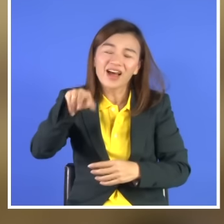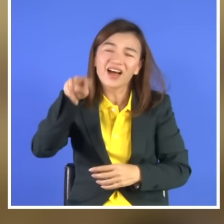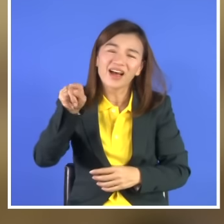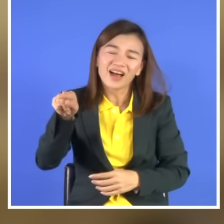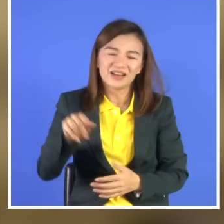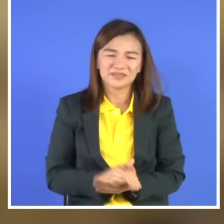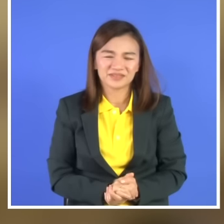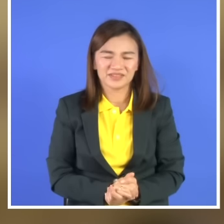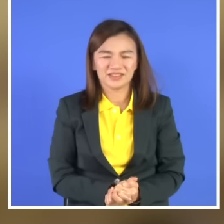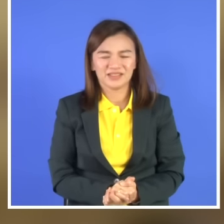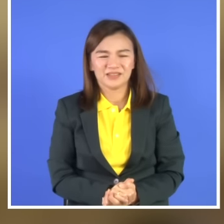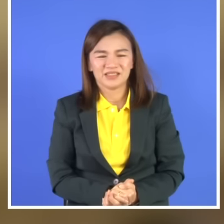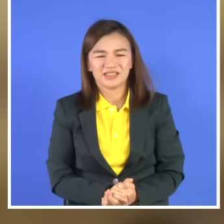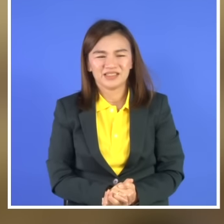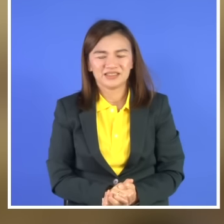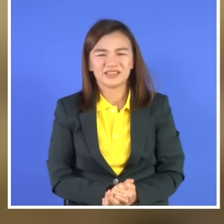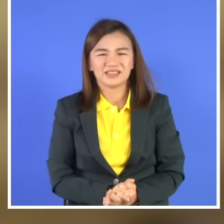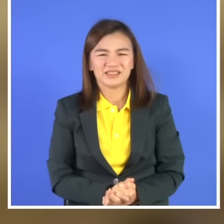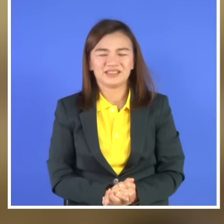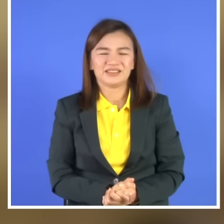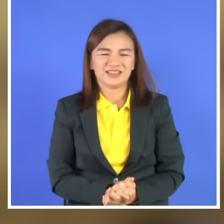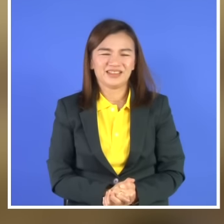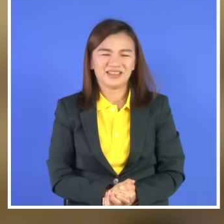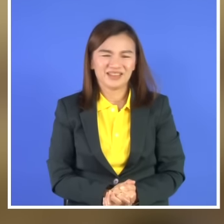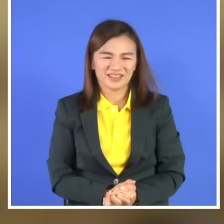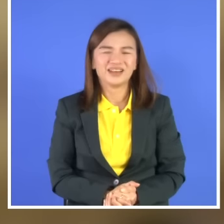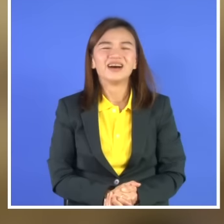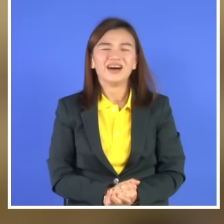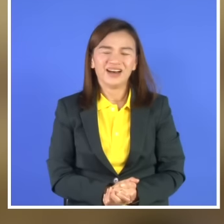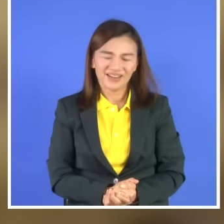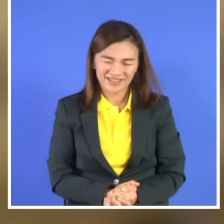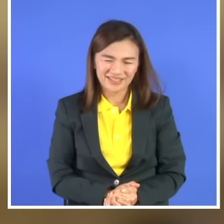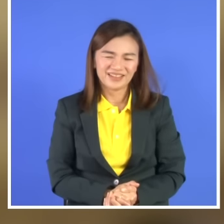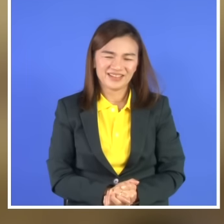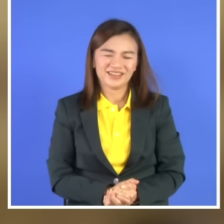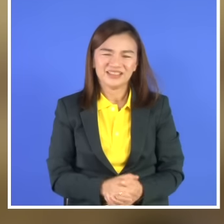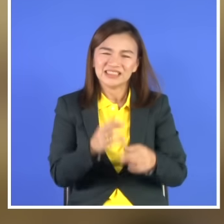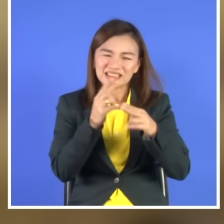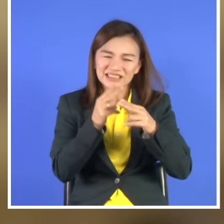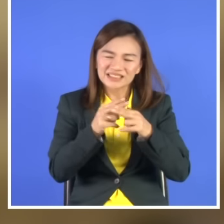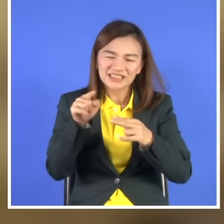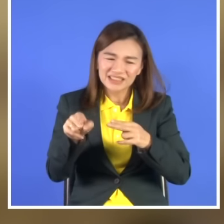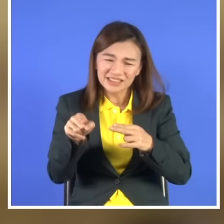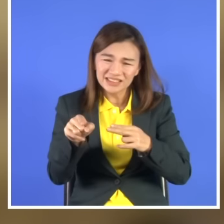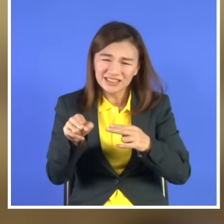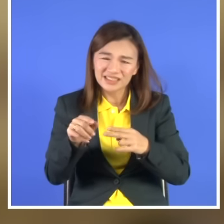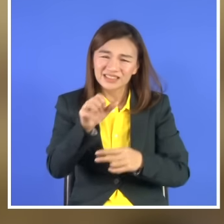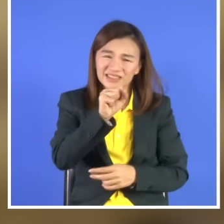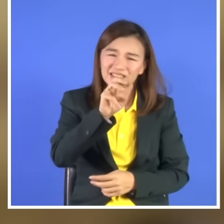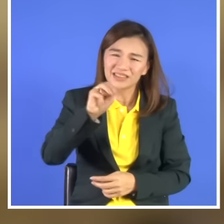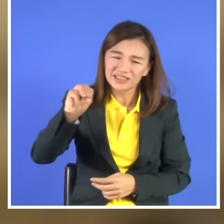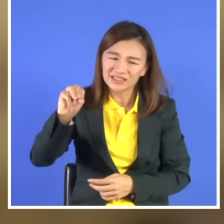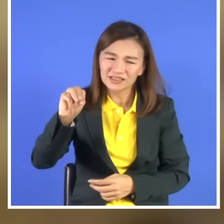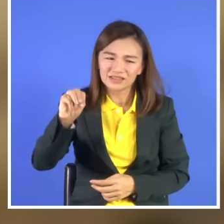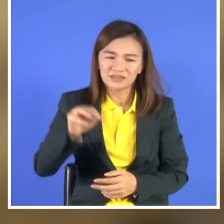ค่ะ สะพานสมมตอมรมาร์กอันนี้เป็น สมมสมมสมมอะไรไปแล้ว สมม พี่ประโยครู้ยังว่าเขา